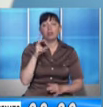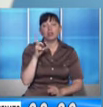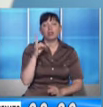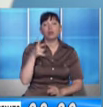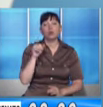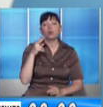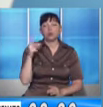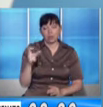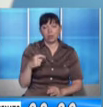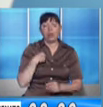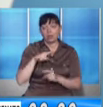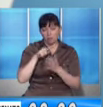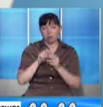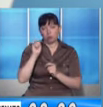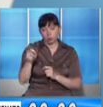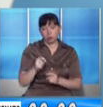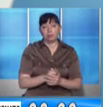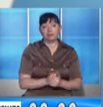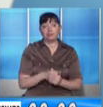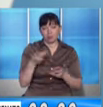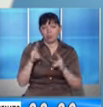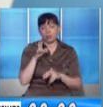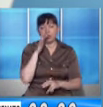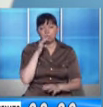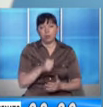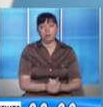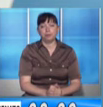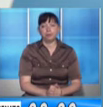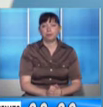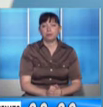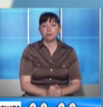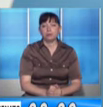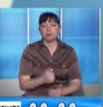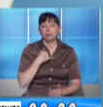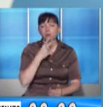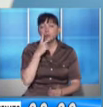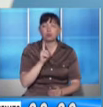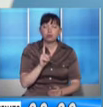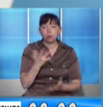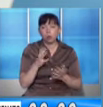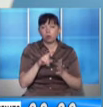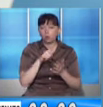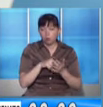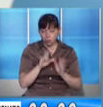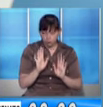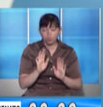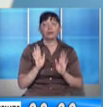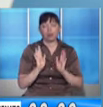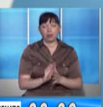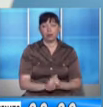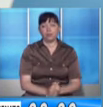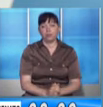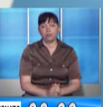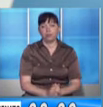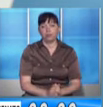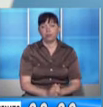Domnule Terguță, haideți să vă întreb și pe dumneavoastră, bineînțeles. Să văd ce anume. Așa.